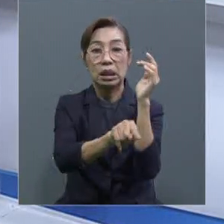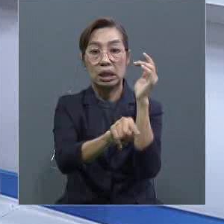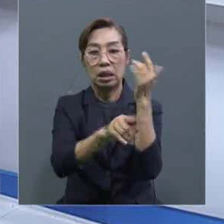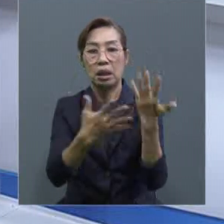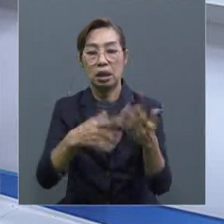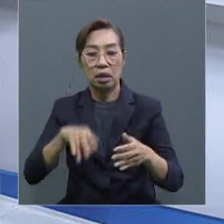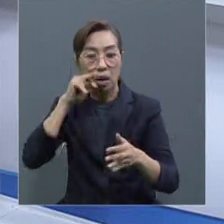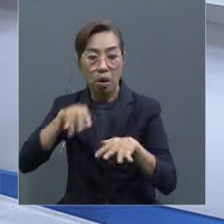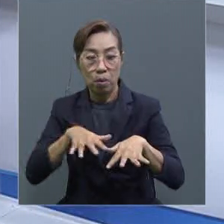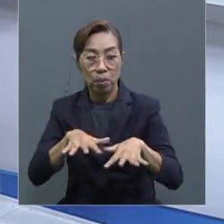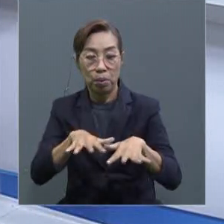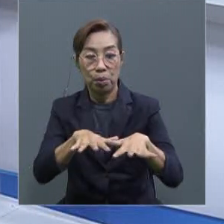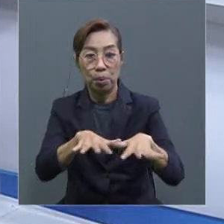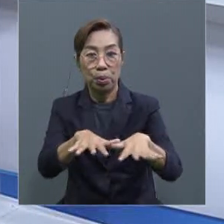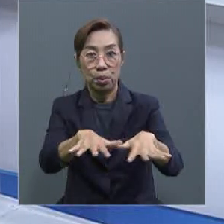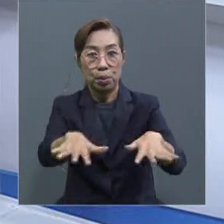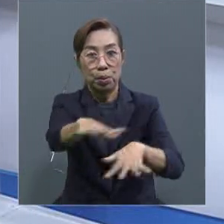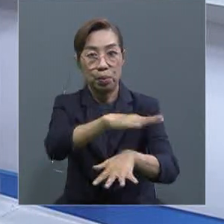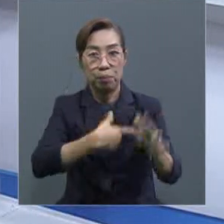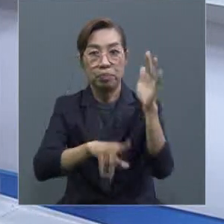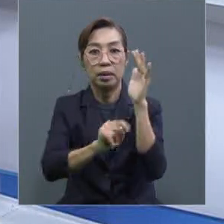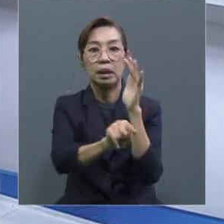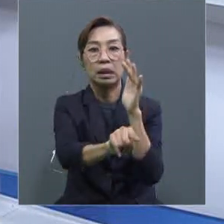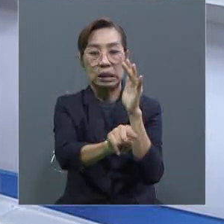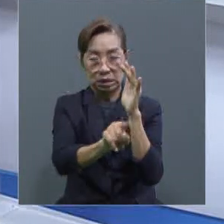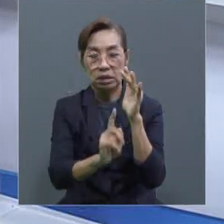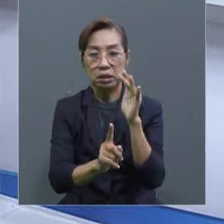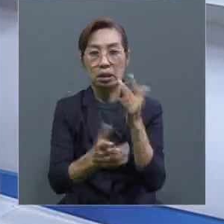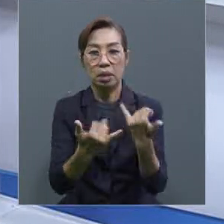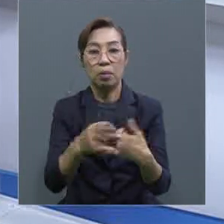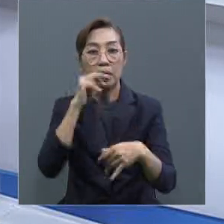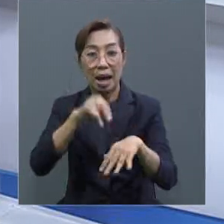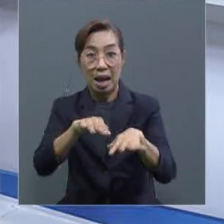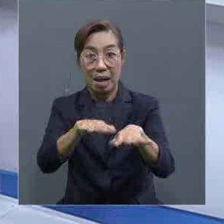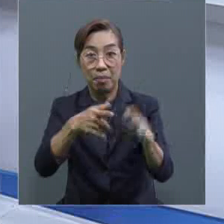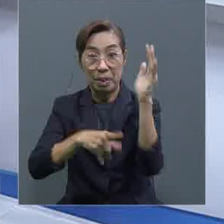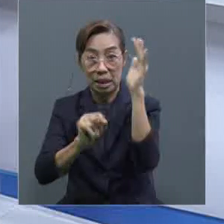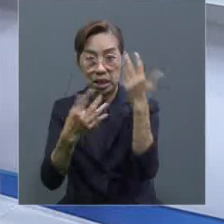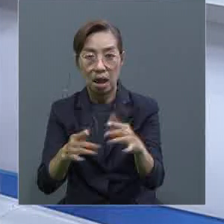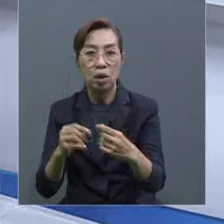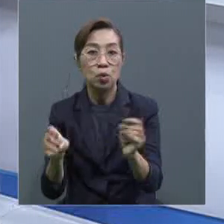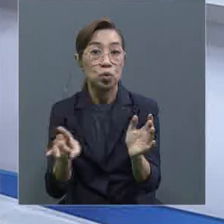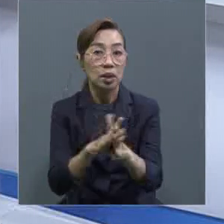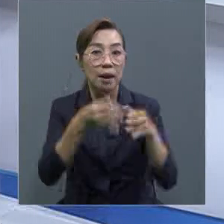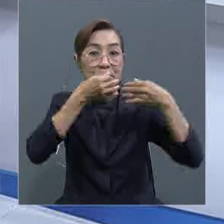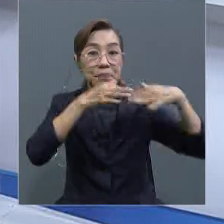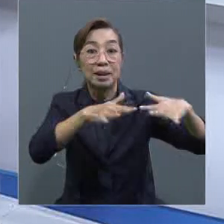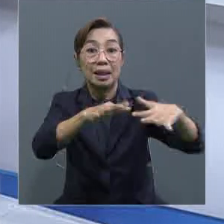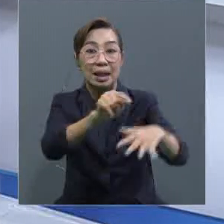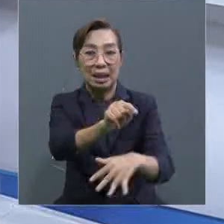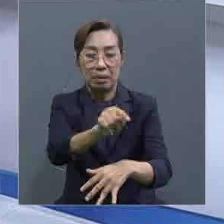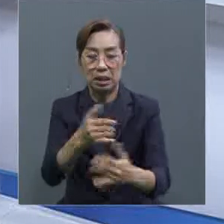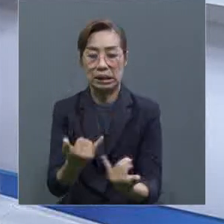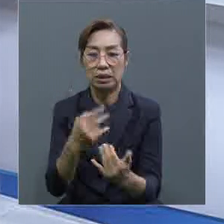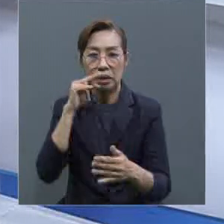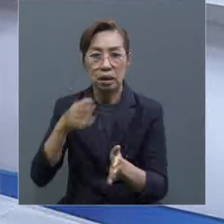บ้านเรือนพี่น้องประชาชนในพื้นที่จังหวัดปัตตานีซึ่งเป็นพื้นที่อีกหนึ่งพื้นที่ที่รับน้ำก่อนที่จะไหลลงสู่ทะเลเป็นทางน้ำผ่านนั่นเองนะคะแล้วก็